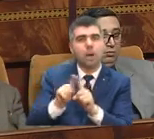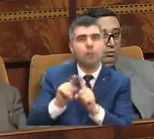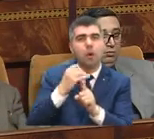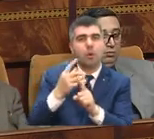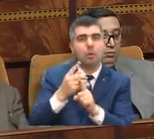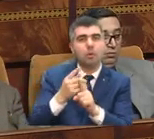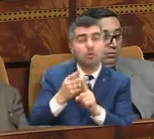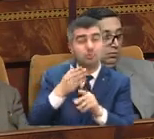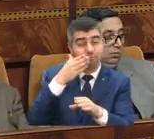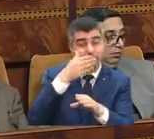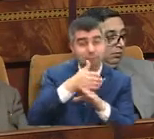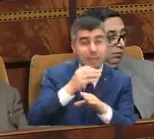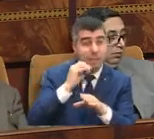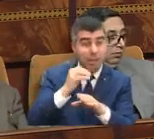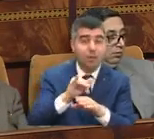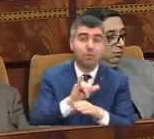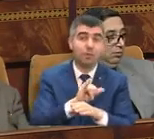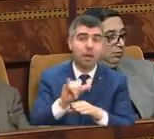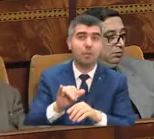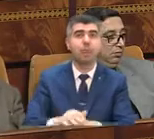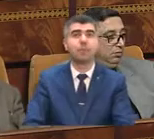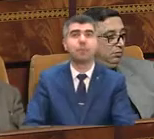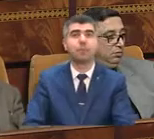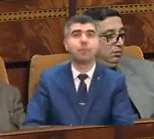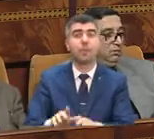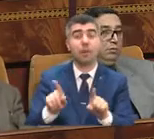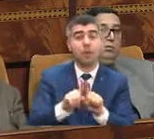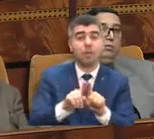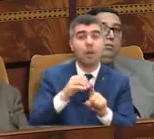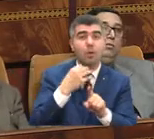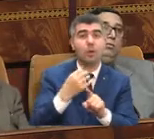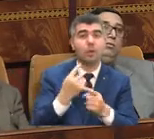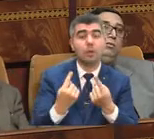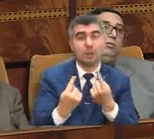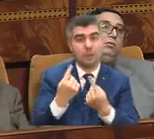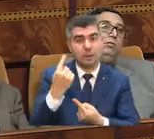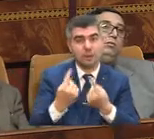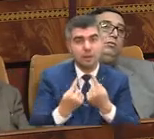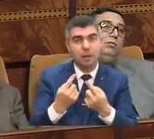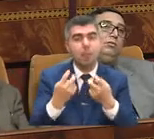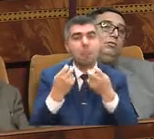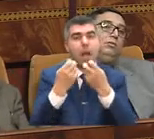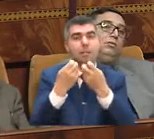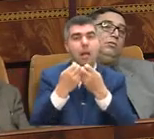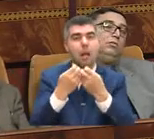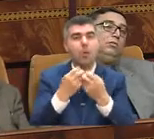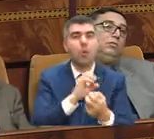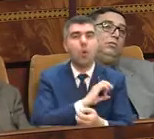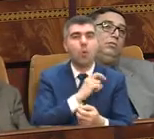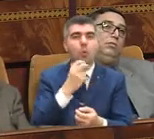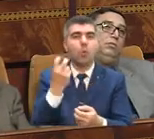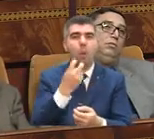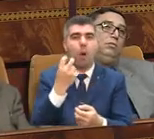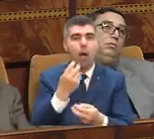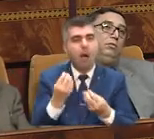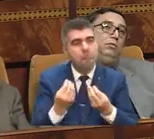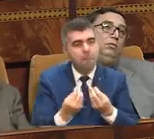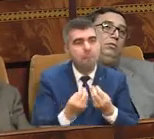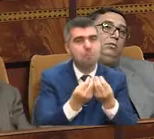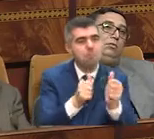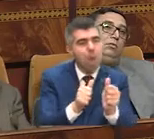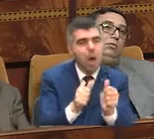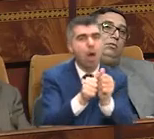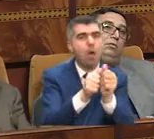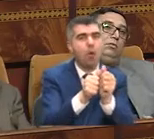لنا؟ كذلك ما غاديش نقدروا نفرضوا على مثلا سائح اللي غادي يواكبوا واحد المرشد